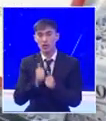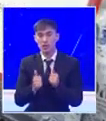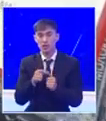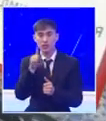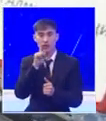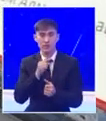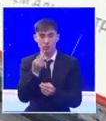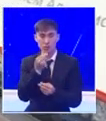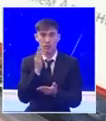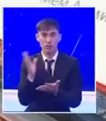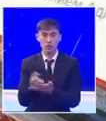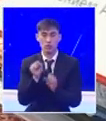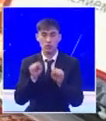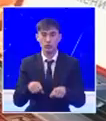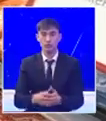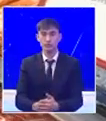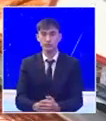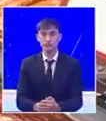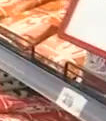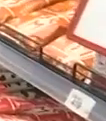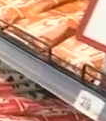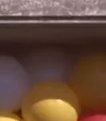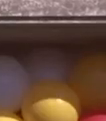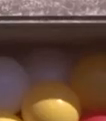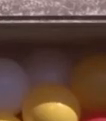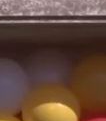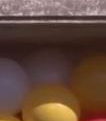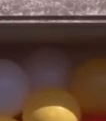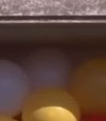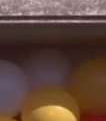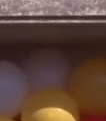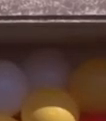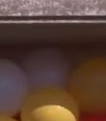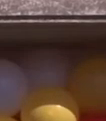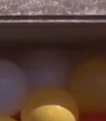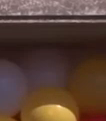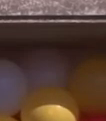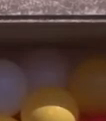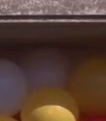дәмді тағамдарды таба аласыз. Гүлназ Мұстафа, Абылай Құттықбай, Жетісу телеарнасы, Панфилов ауданынан.